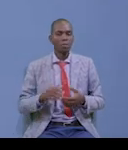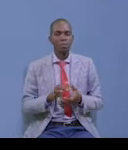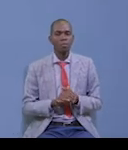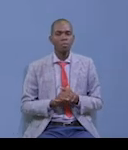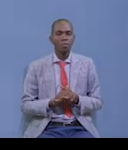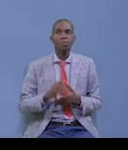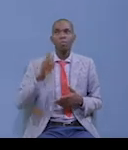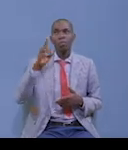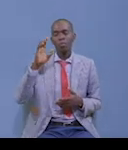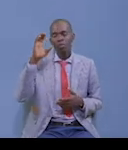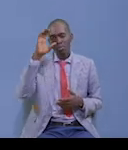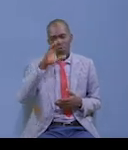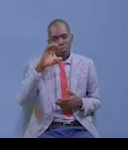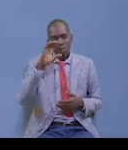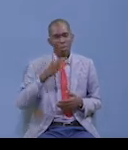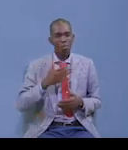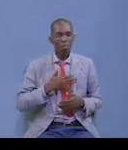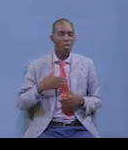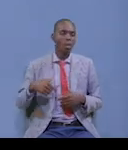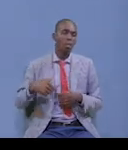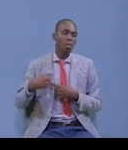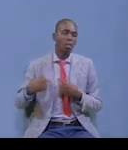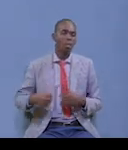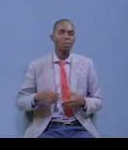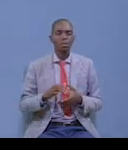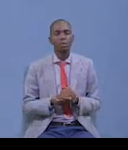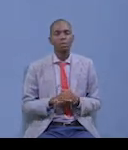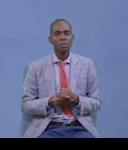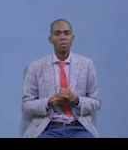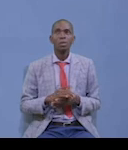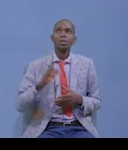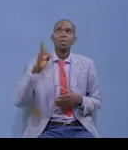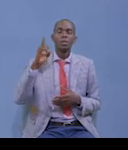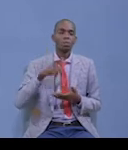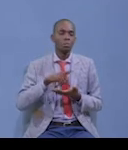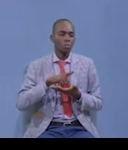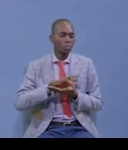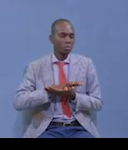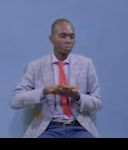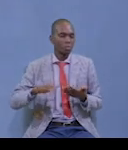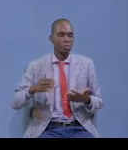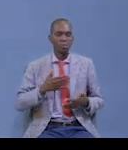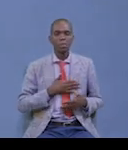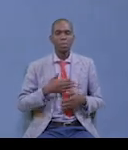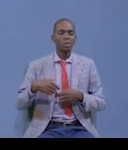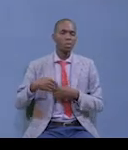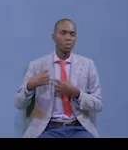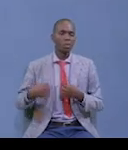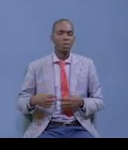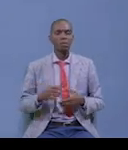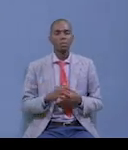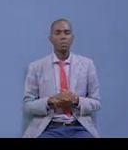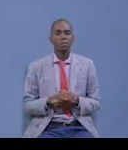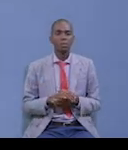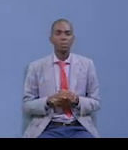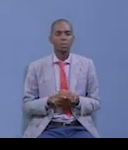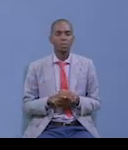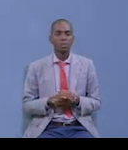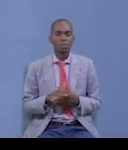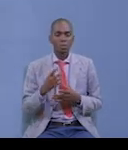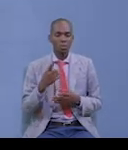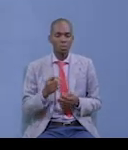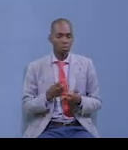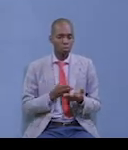It searches my heart. అది నా హృదయాన్ని పరిశోధిస్తుంది. It purifies my heart. అది నా హృదయాన్ని పవిత్రపరుస్తుంది. The truth